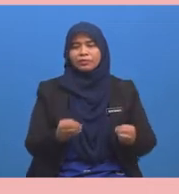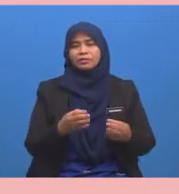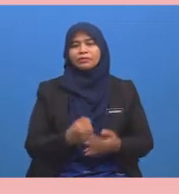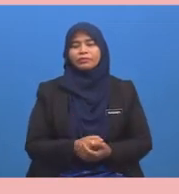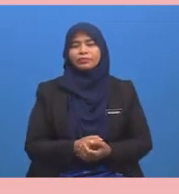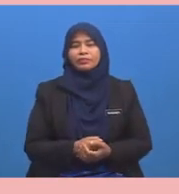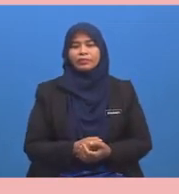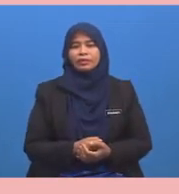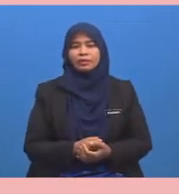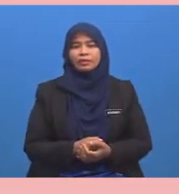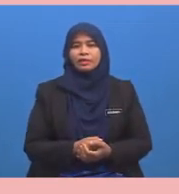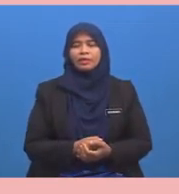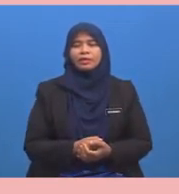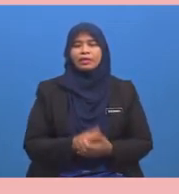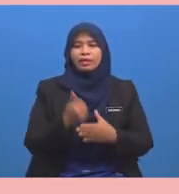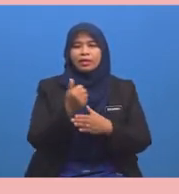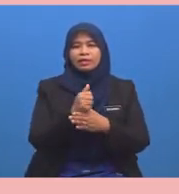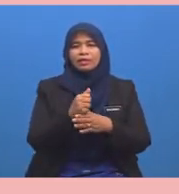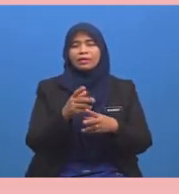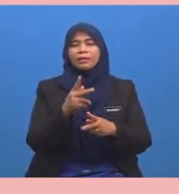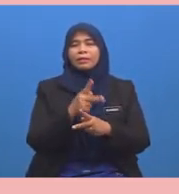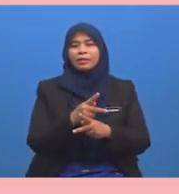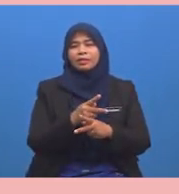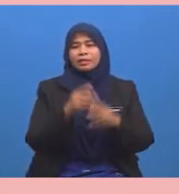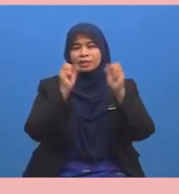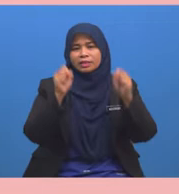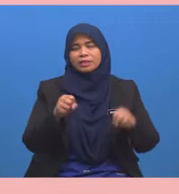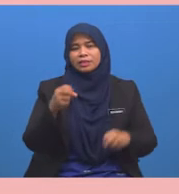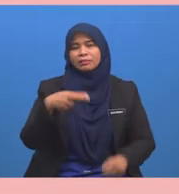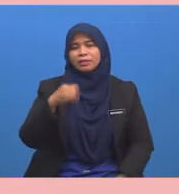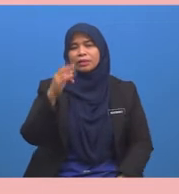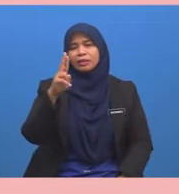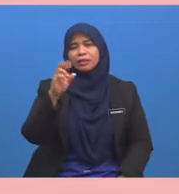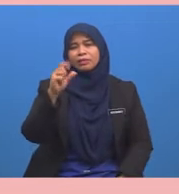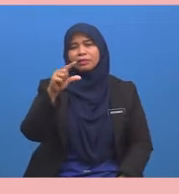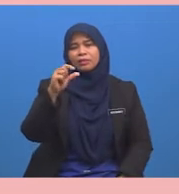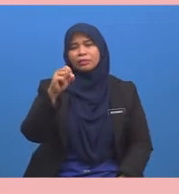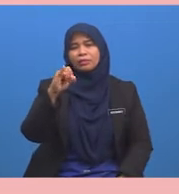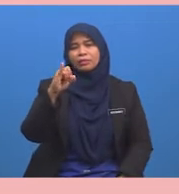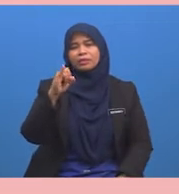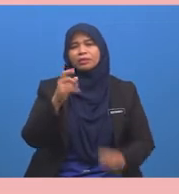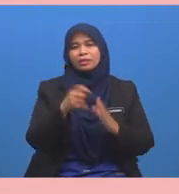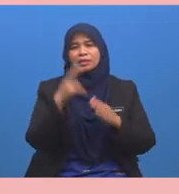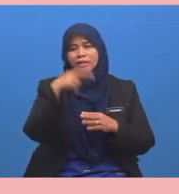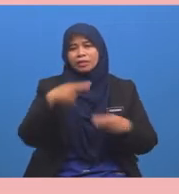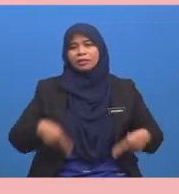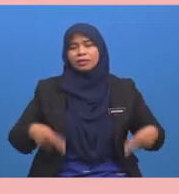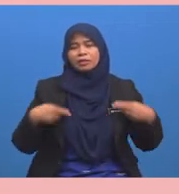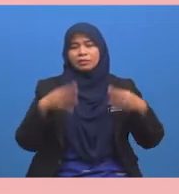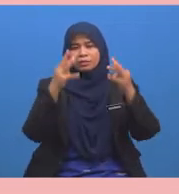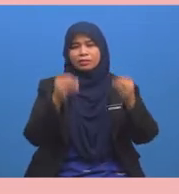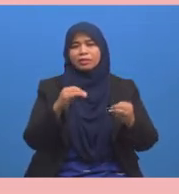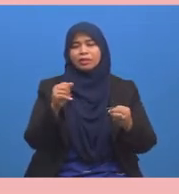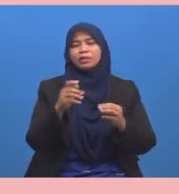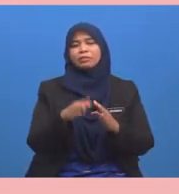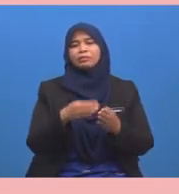Ya, betul pelajar. Antara peranan sistem hidrologi terhadap kehidupan manusia ialah yang pertama,